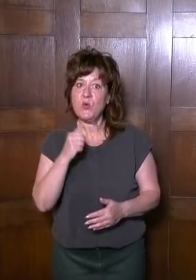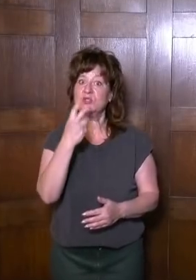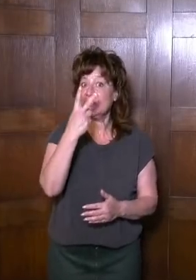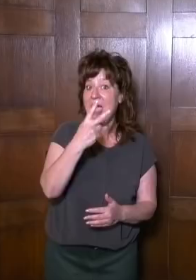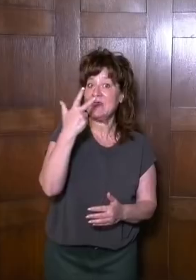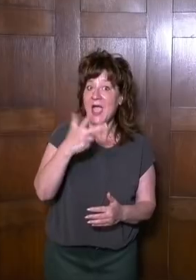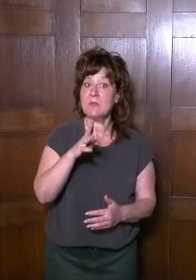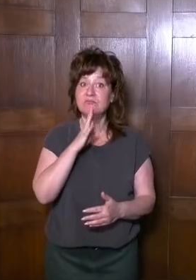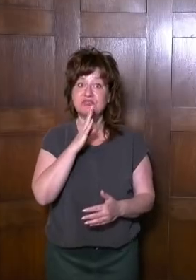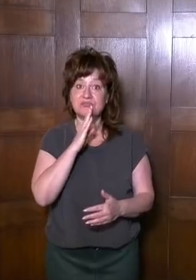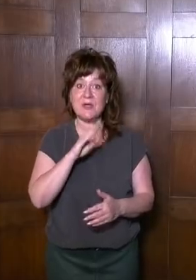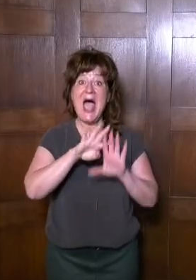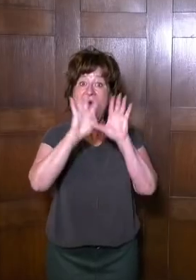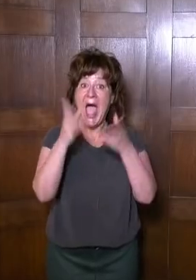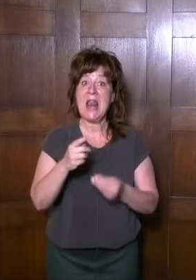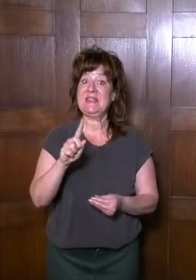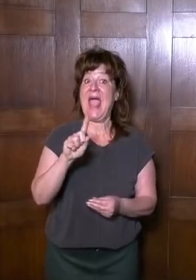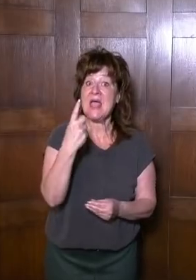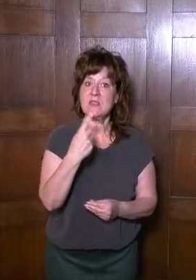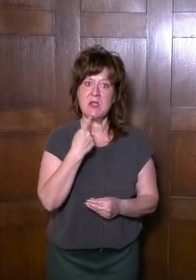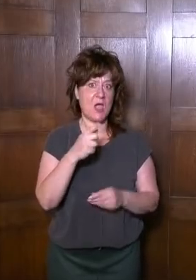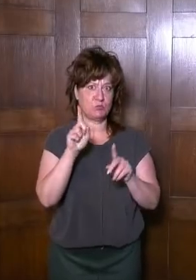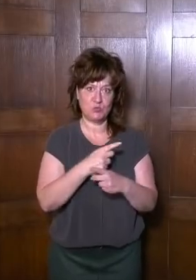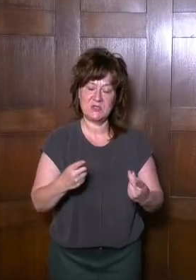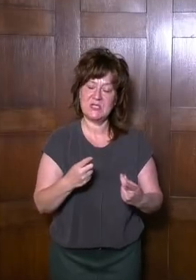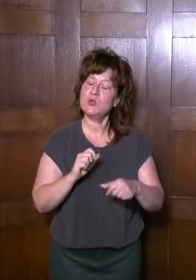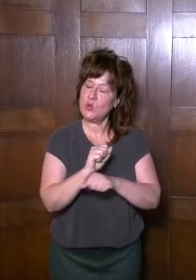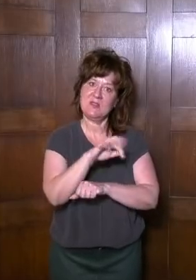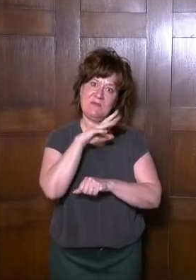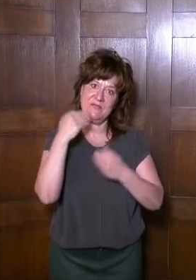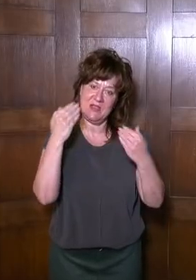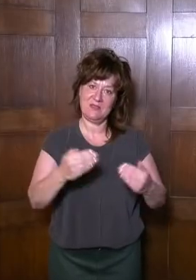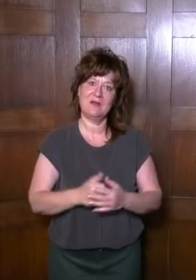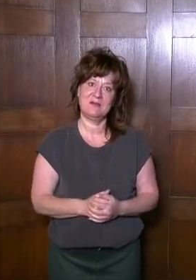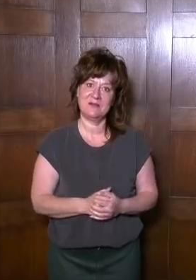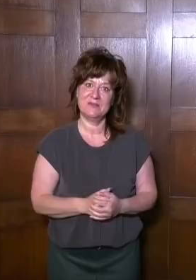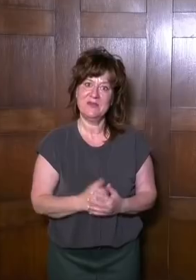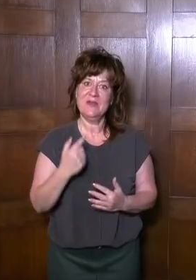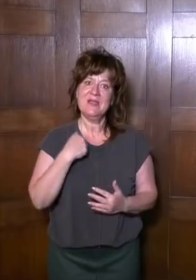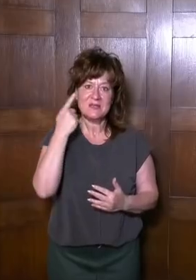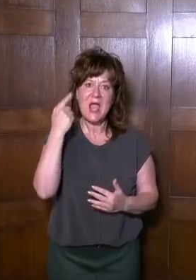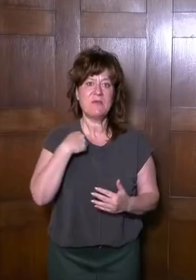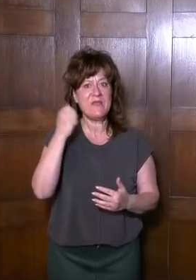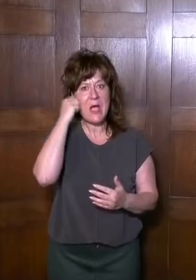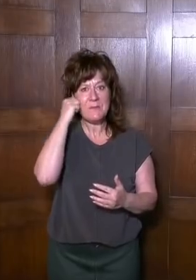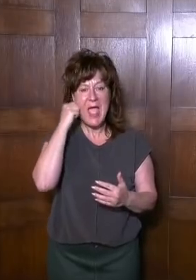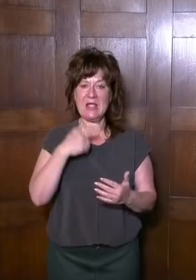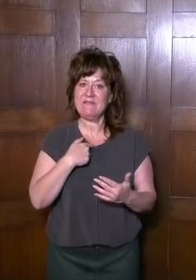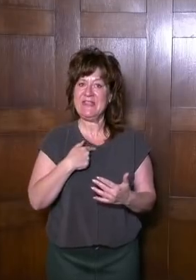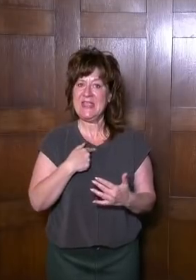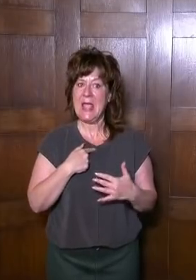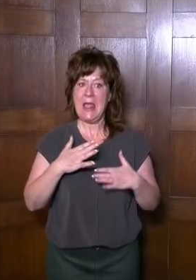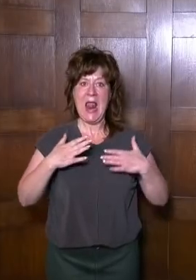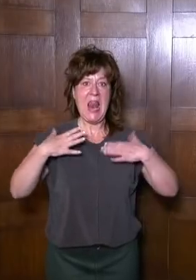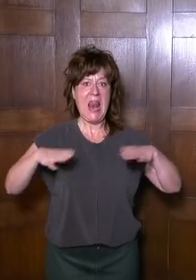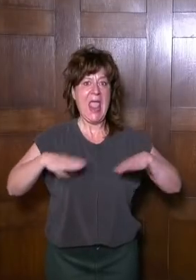es ist nicht alles, muss gleich beim ersten Mal gesagt werden, aber natürlich vielen Dank. Wir merken, glaube ich, wechselseitig die existenzielle Betroffenheit,